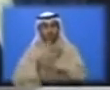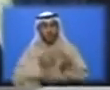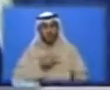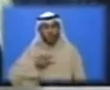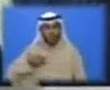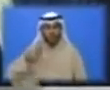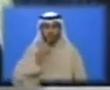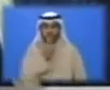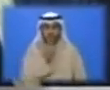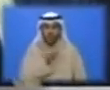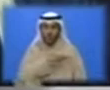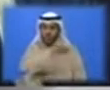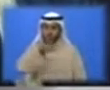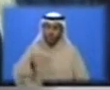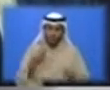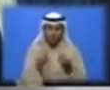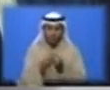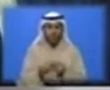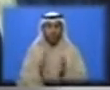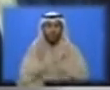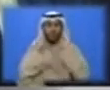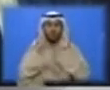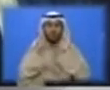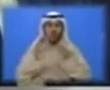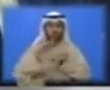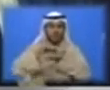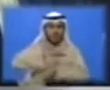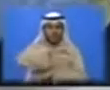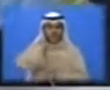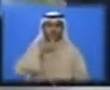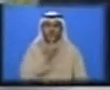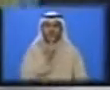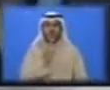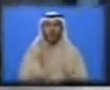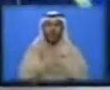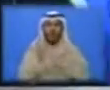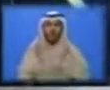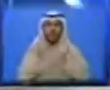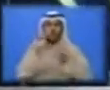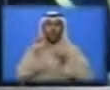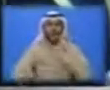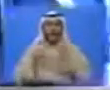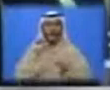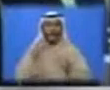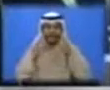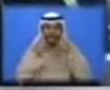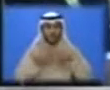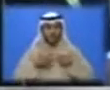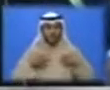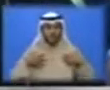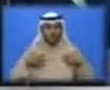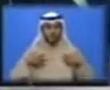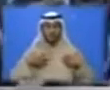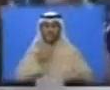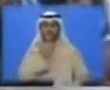مرورا بالحكومة القطرية والشعب القطري الشقيق. محطات مضيئة شهدتها